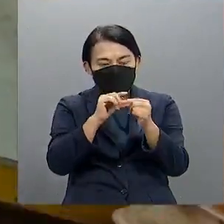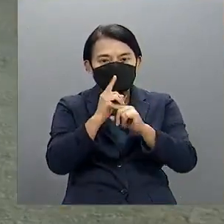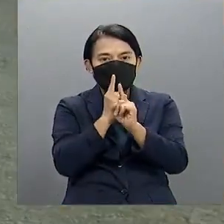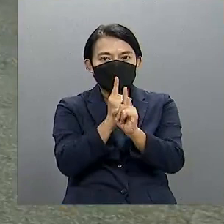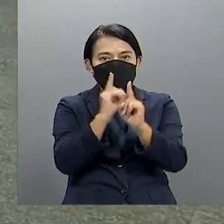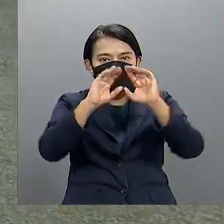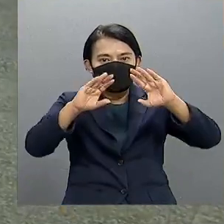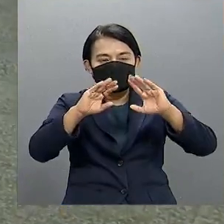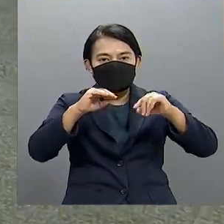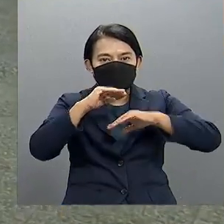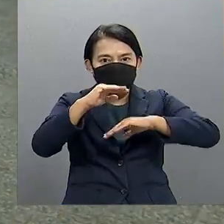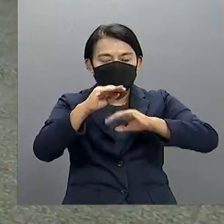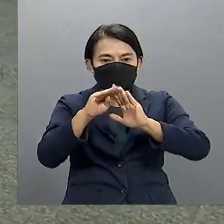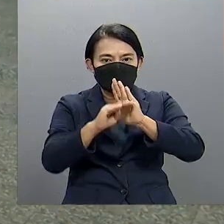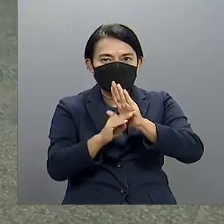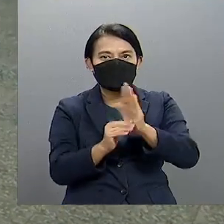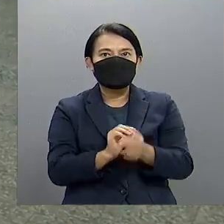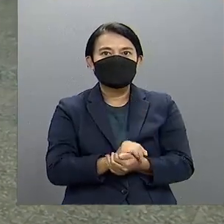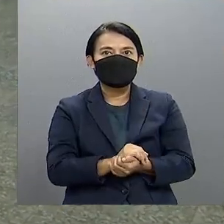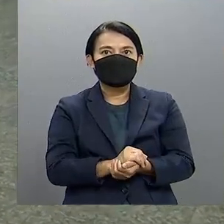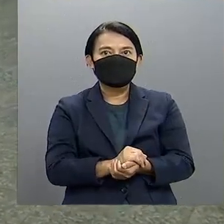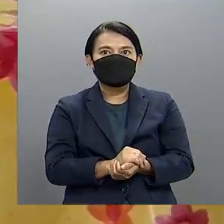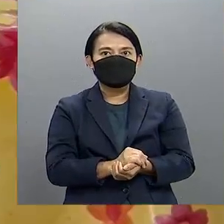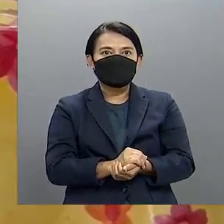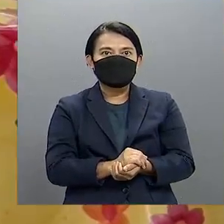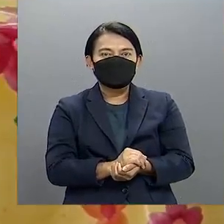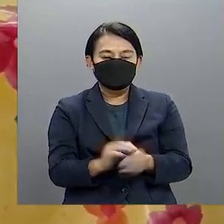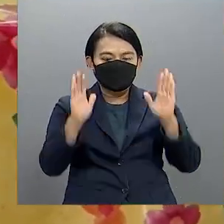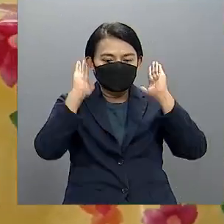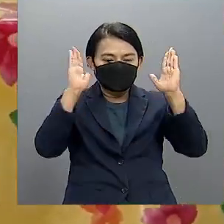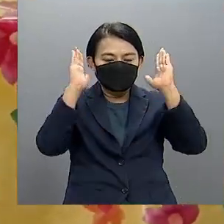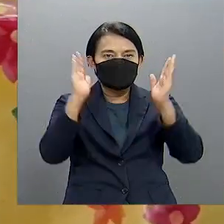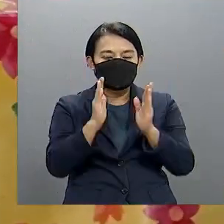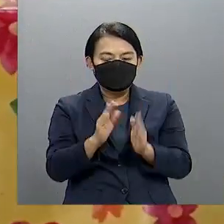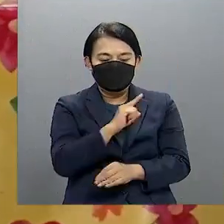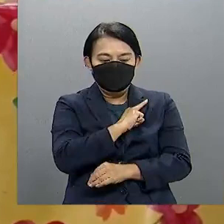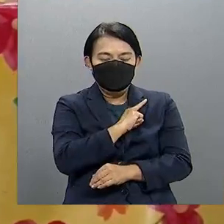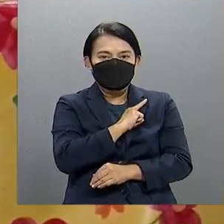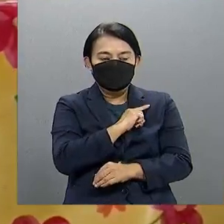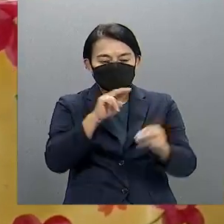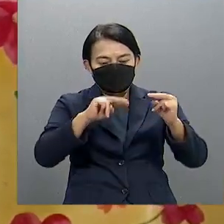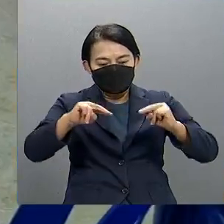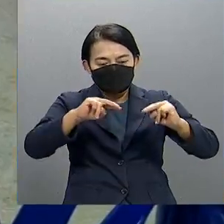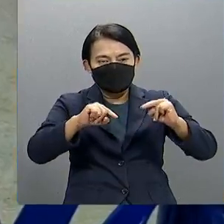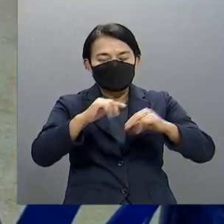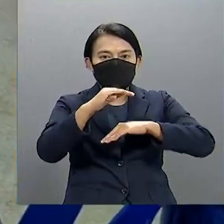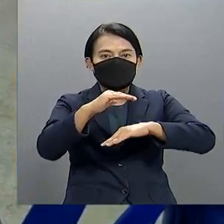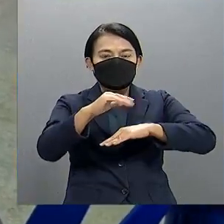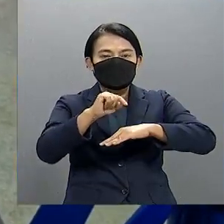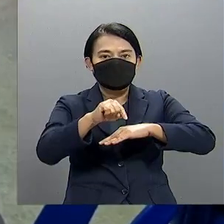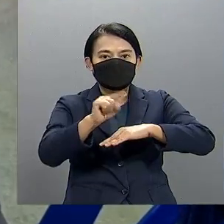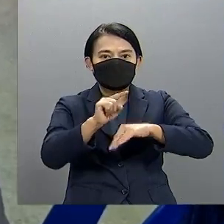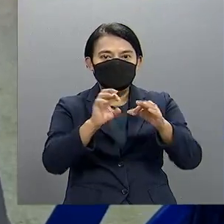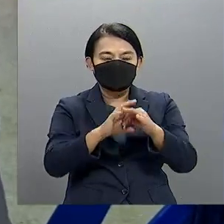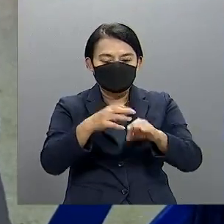ทั้งนี้เจ้าหน้าที่เขตได้ลงพื้นที่ประชาสัมพันธ์กับผู้ที่ดูแลรับผิดชอบที่เกี่ยวข้องค่ะกำหนดให้สถานที่มีการปฏิบัติตามมาตร